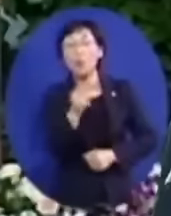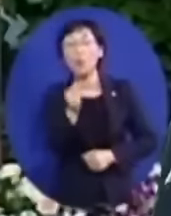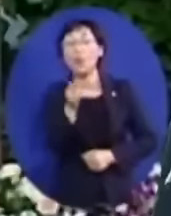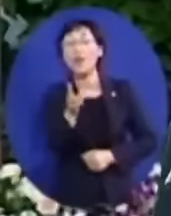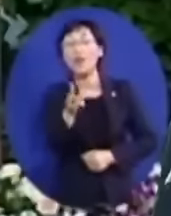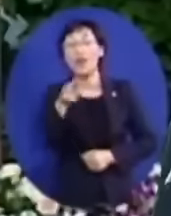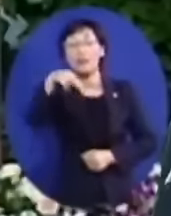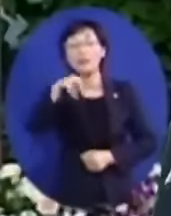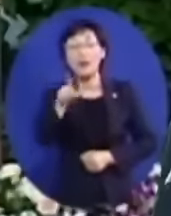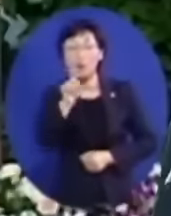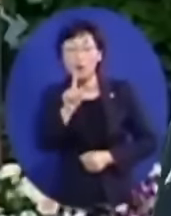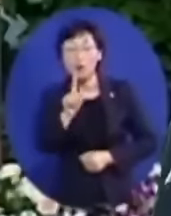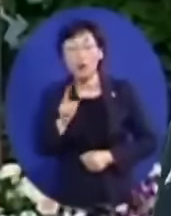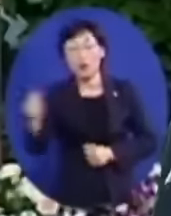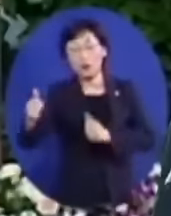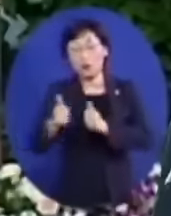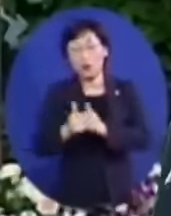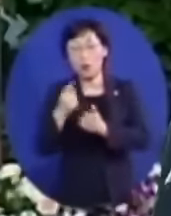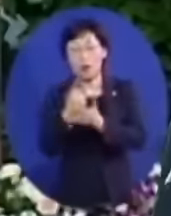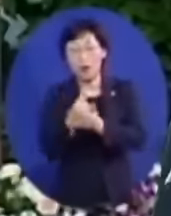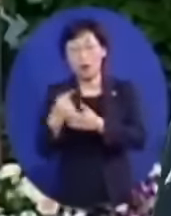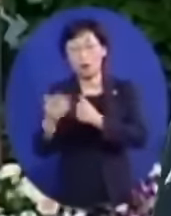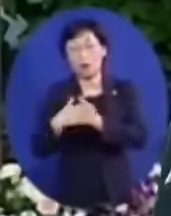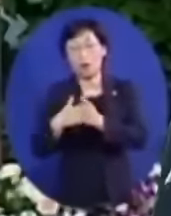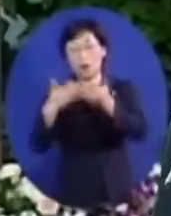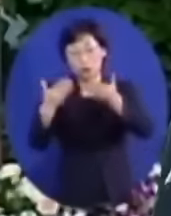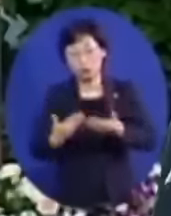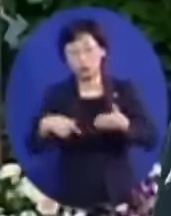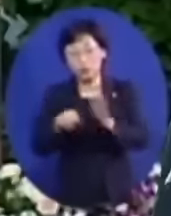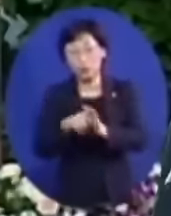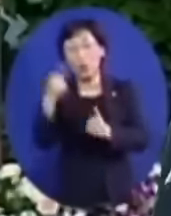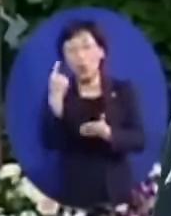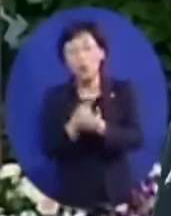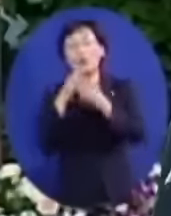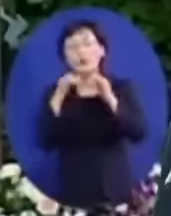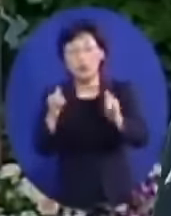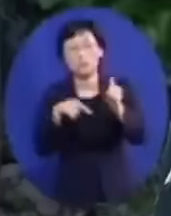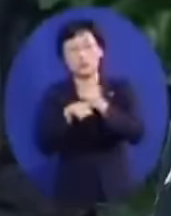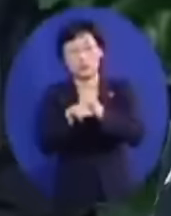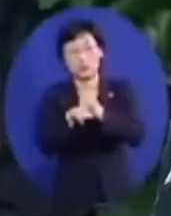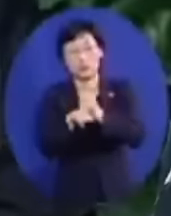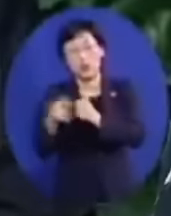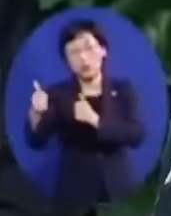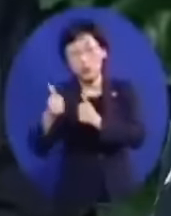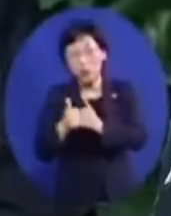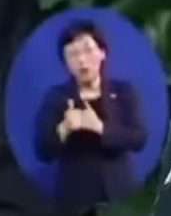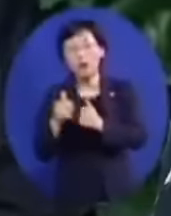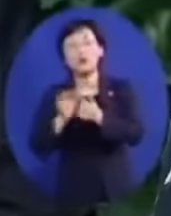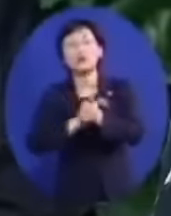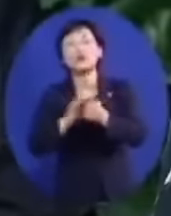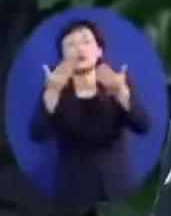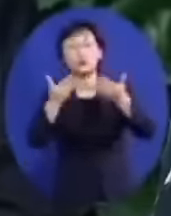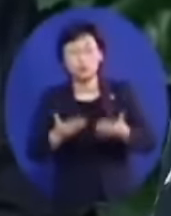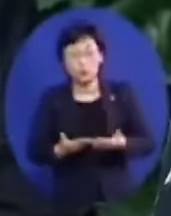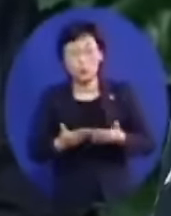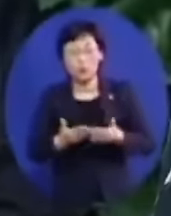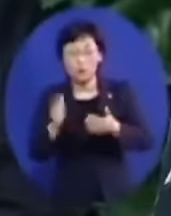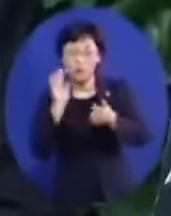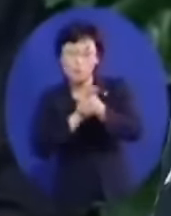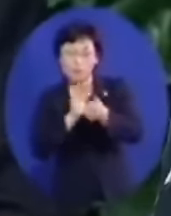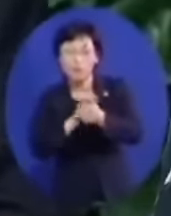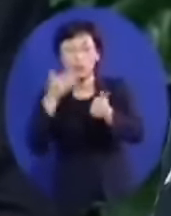파라클레토스로 곁에서 돕기 위해 부름을 받은 자라고 하는 말인 것입니다. 우리 곁에 와서 위로해주고